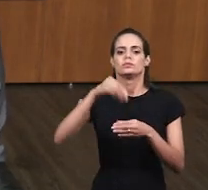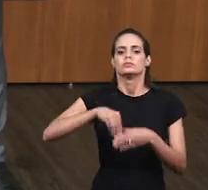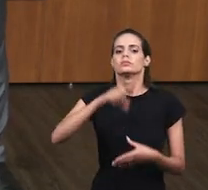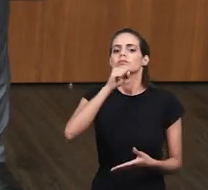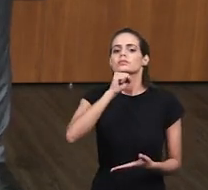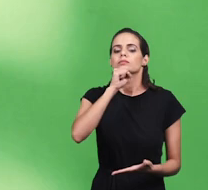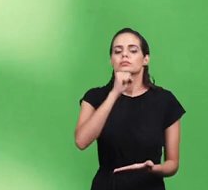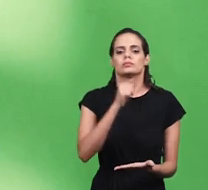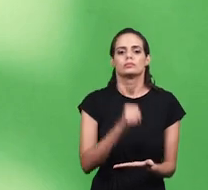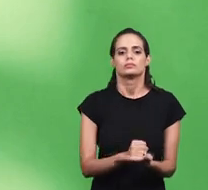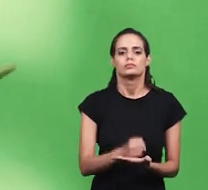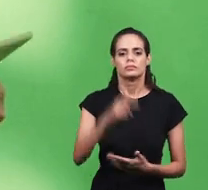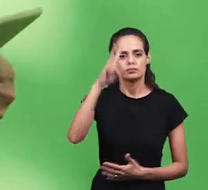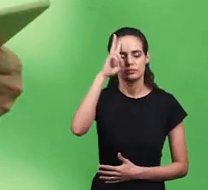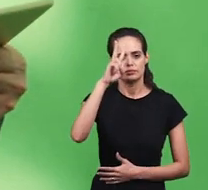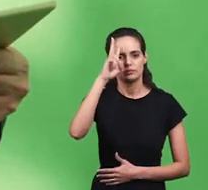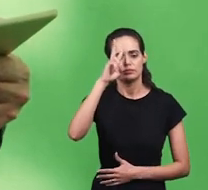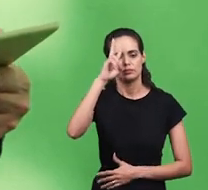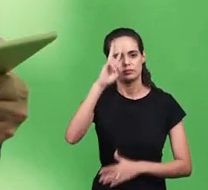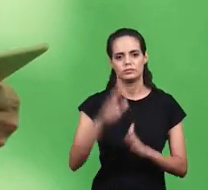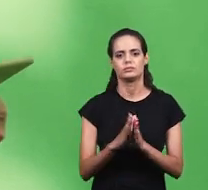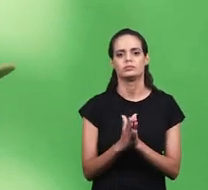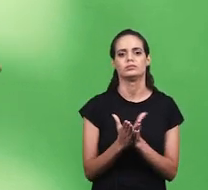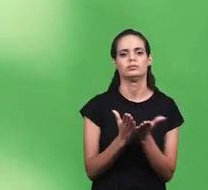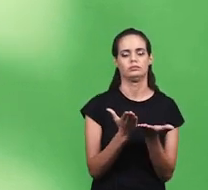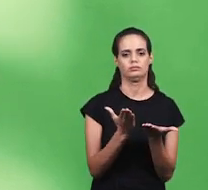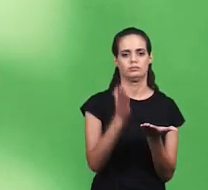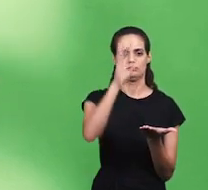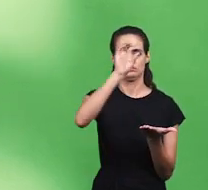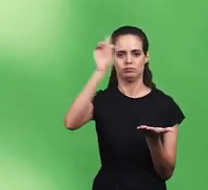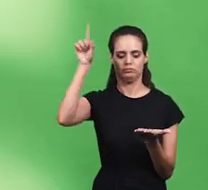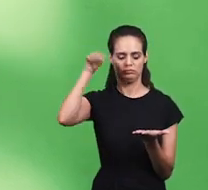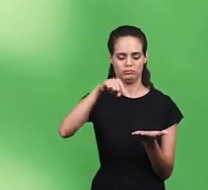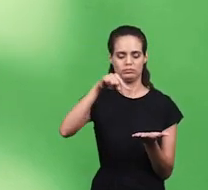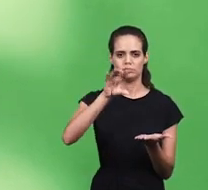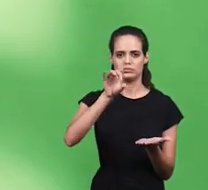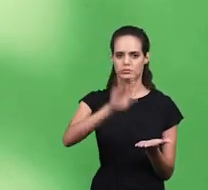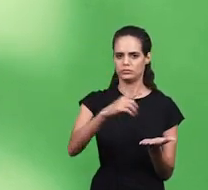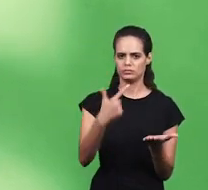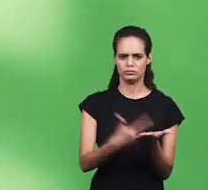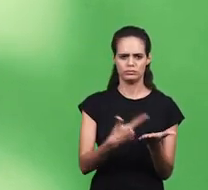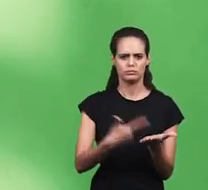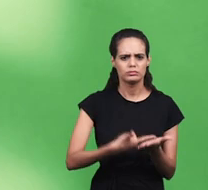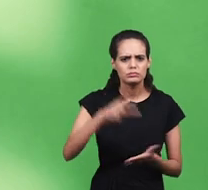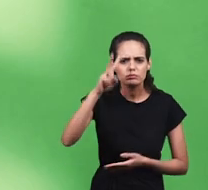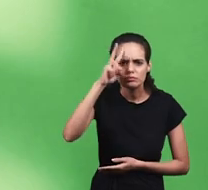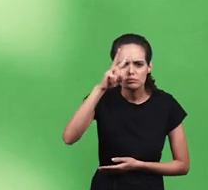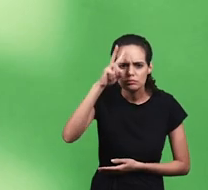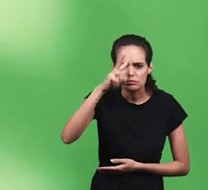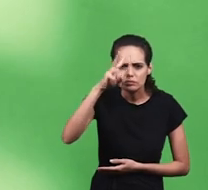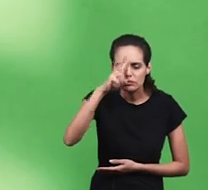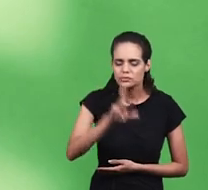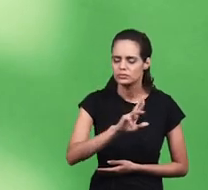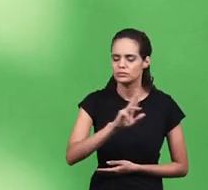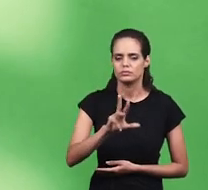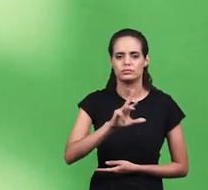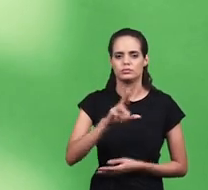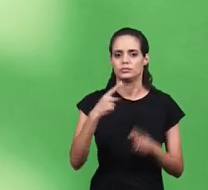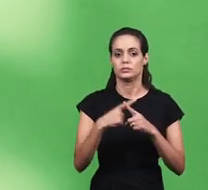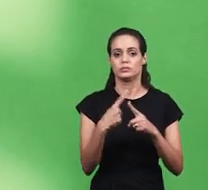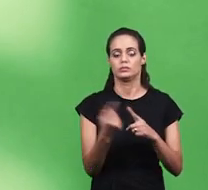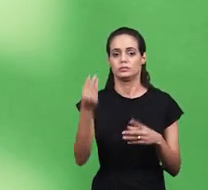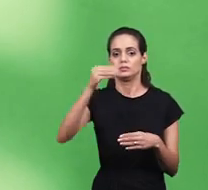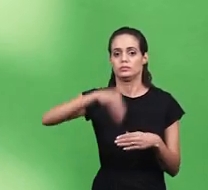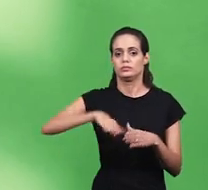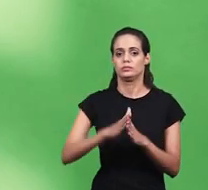Testament. En rappelant que la Bible, elle n'est pas seulement un livre historique,